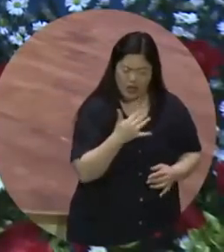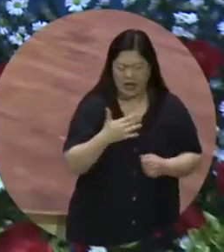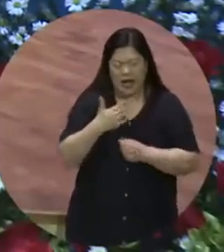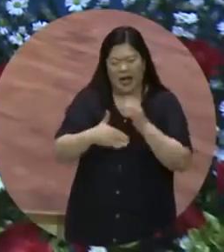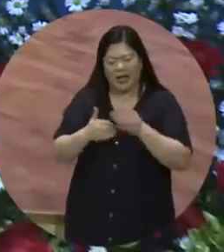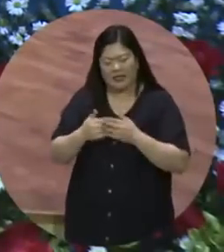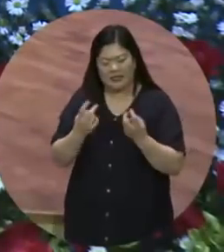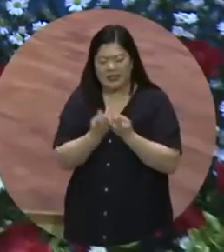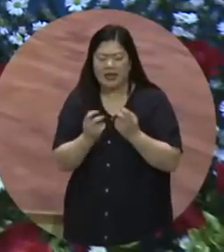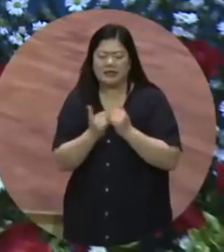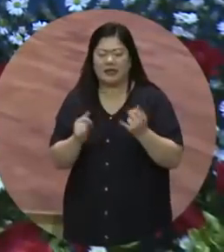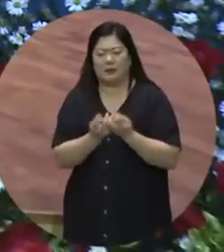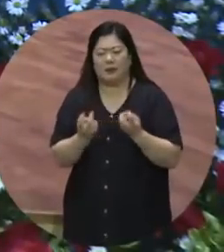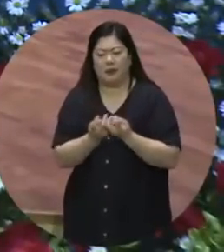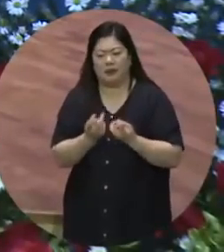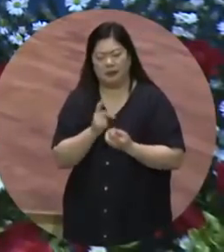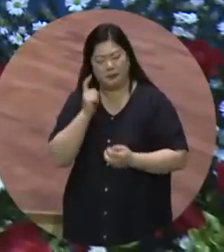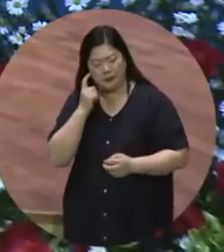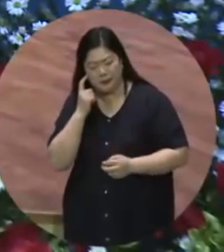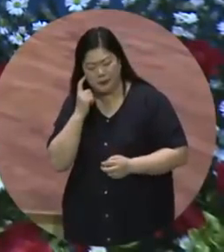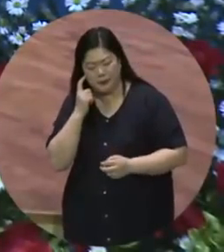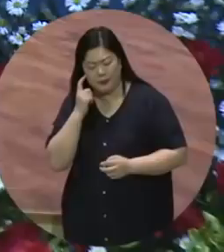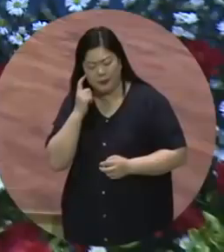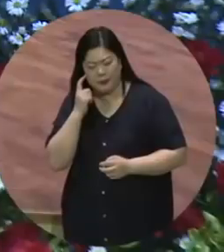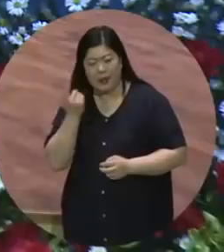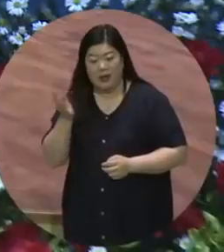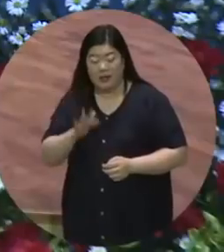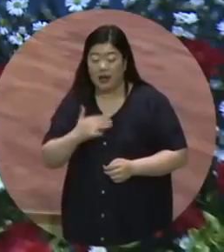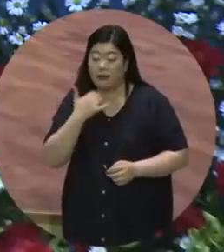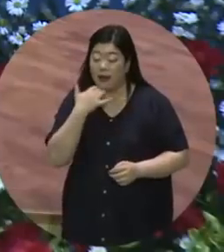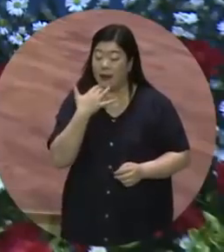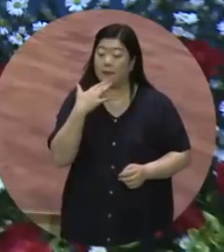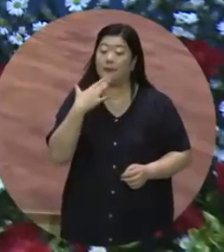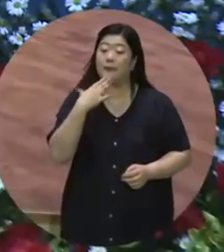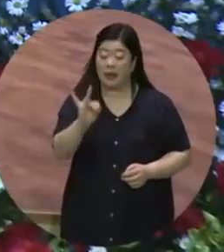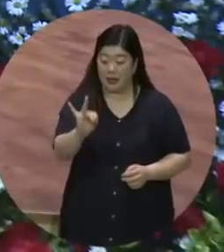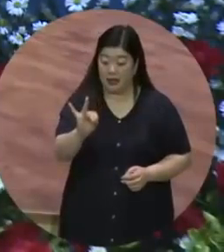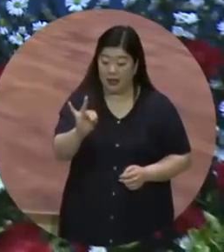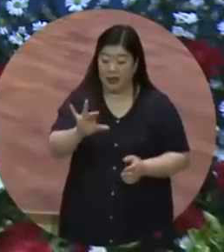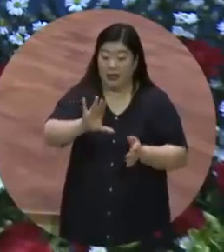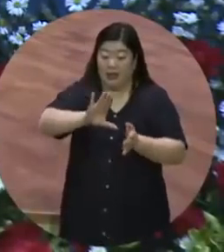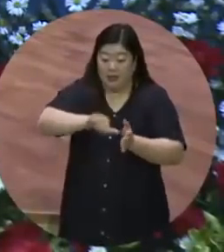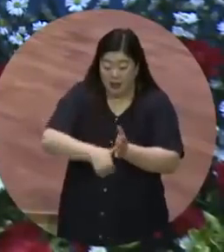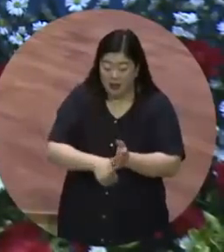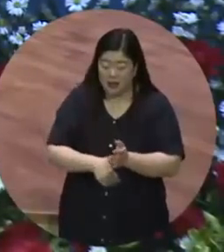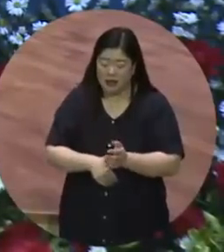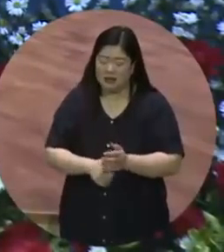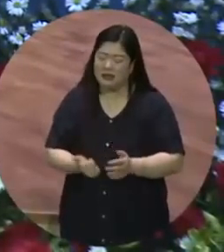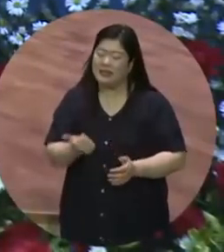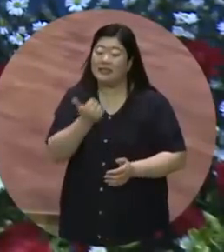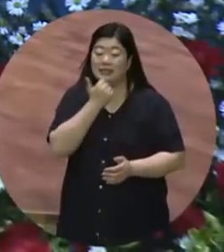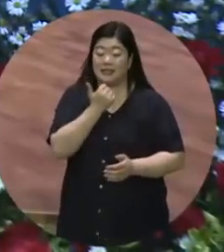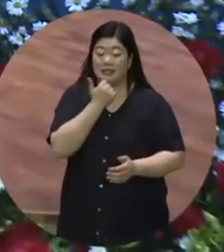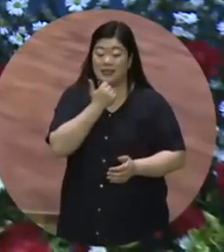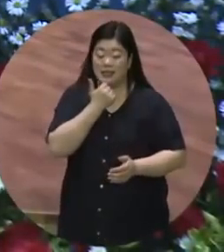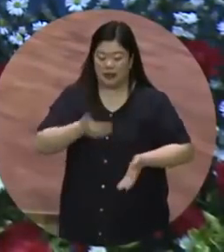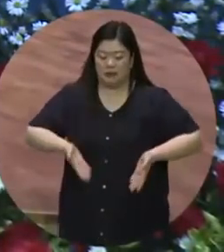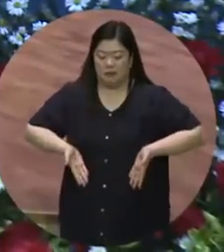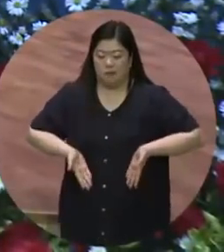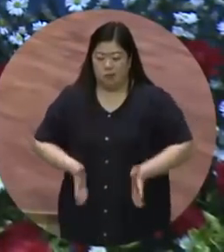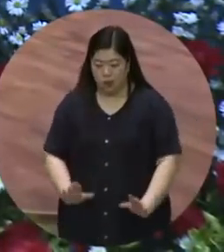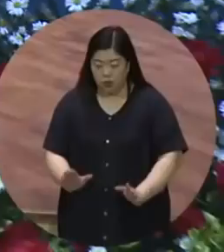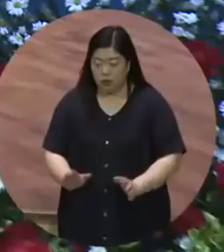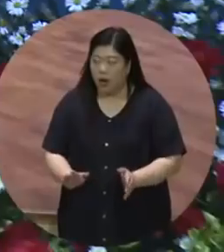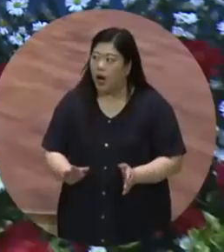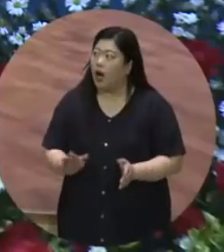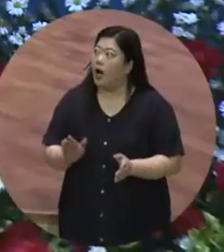언약의 자녀 이삭을 보게 될 때 100세 때 이삭을 낳고 나니까 그때부터 삶이 확 질이